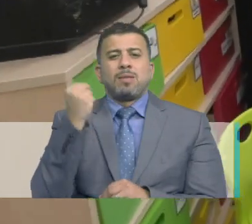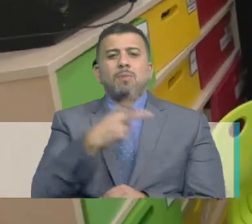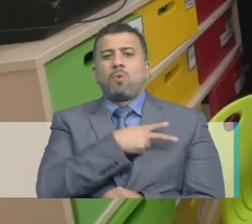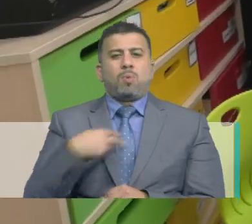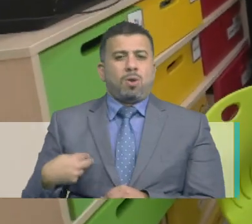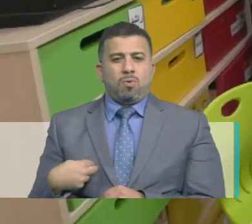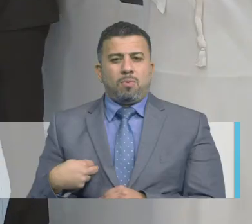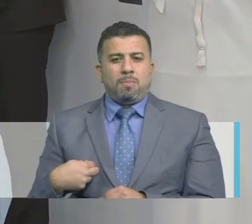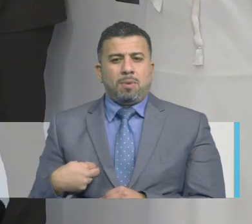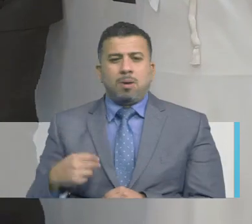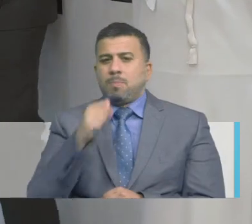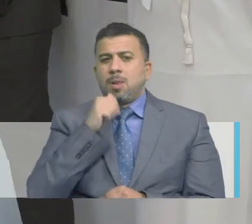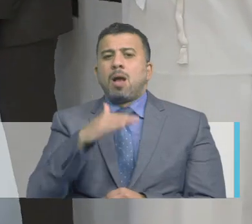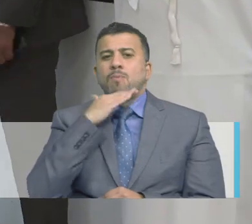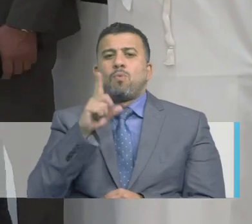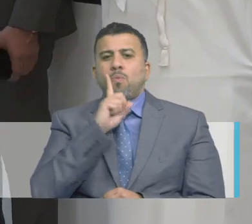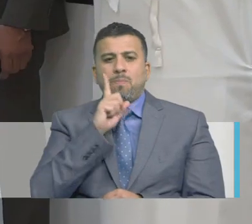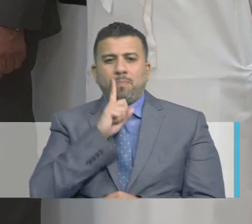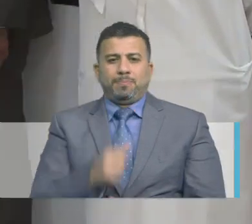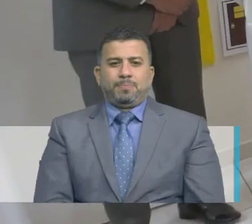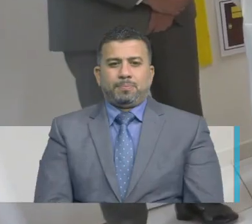والحكوميه واولياء الامور